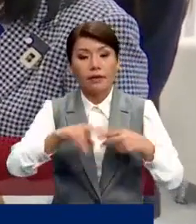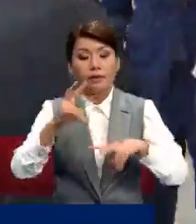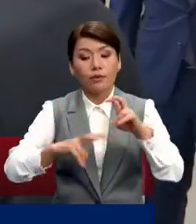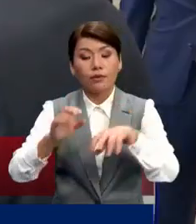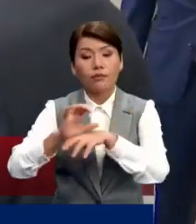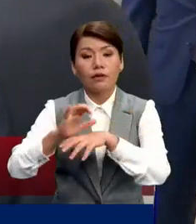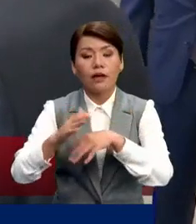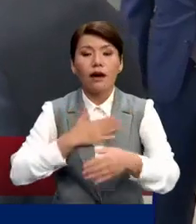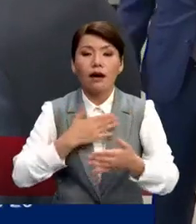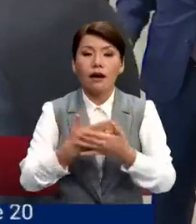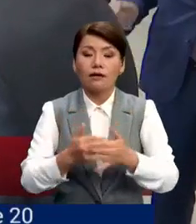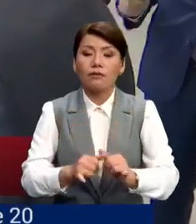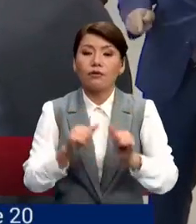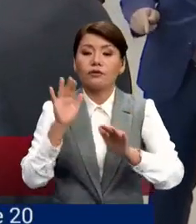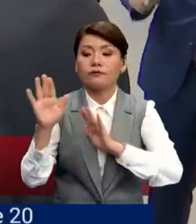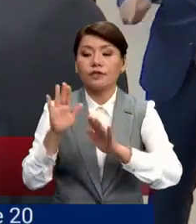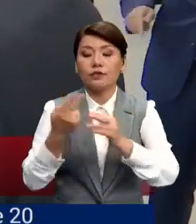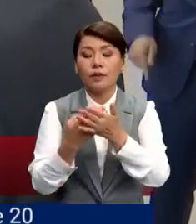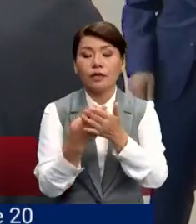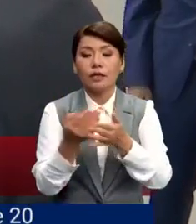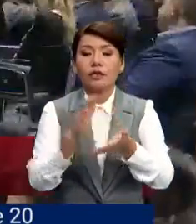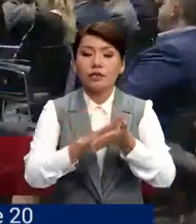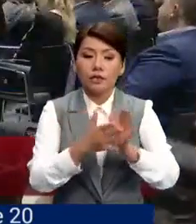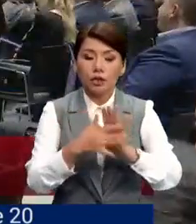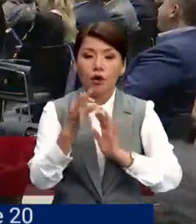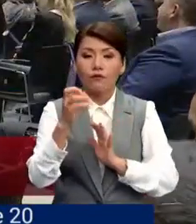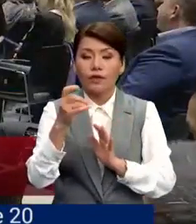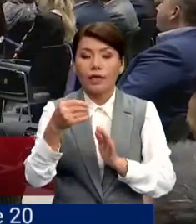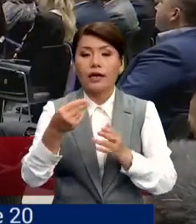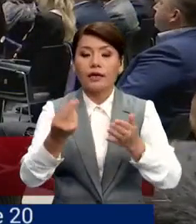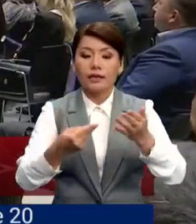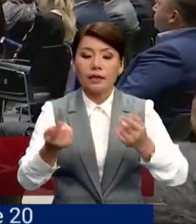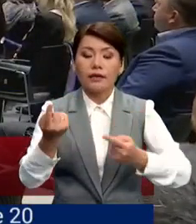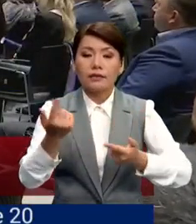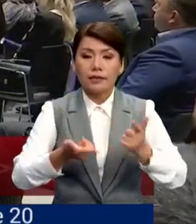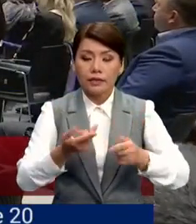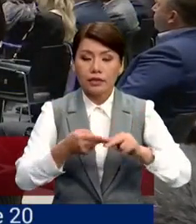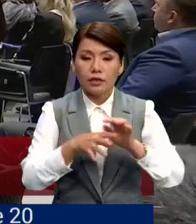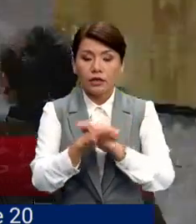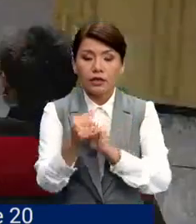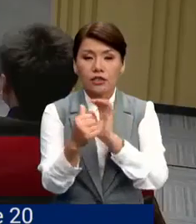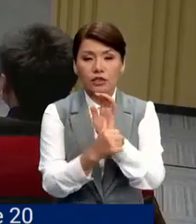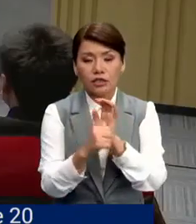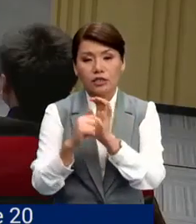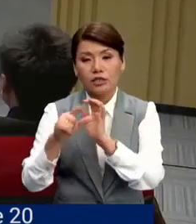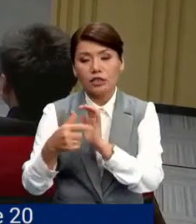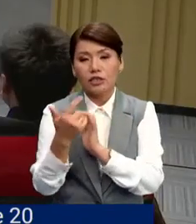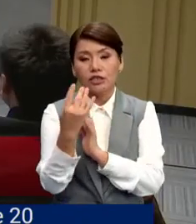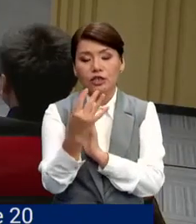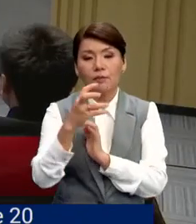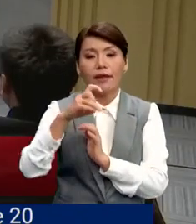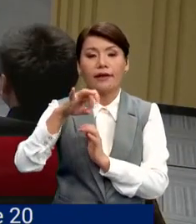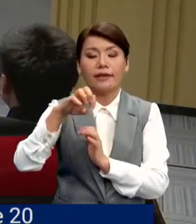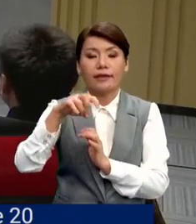Интересы казахстанских производителей стараются активно продвигать. В рамках выставки планируется заключение офтейк-контрактов, предположительно на сумму